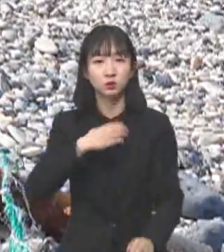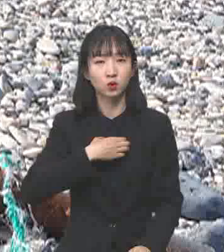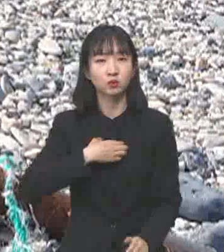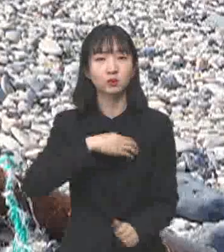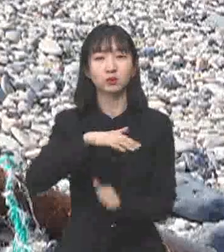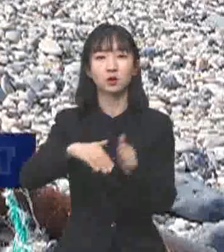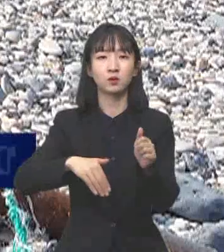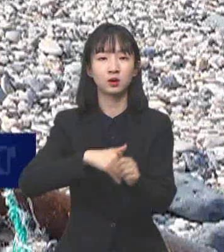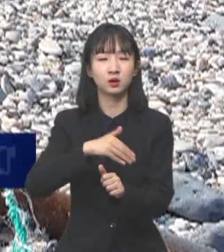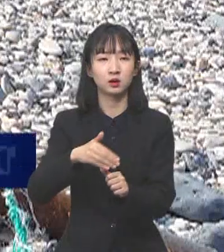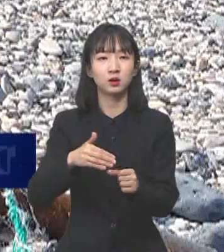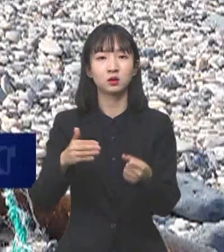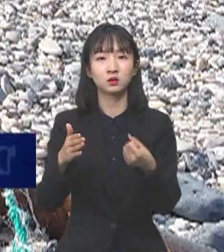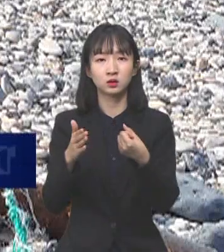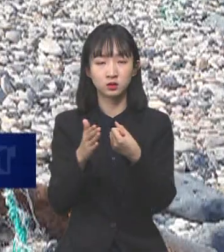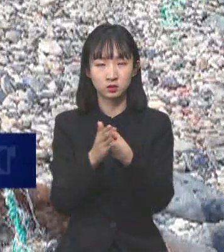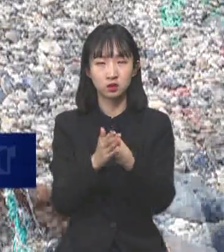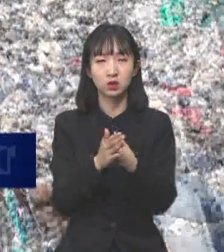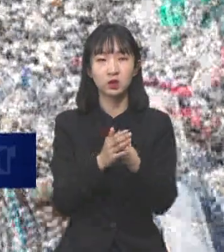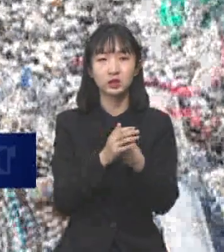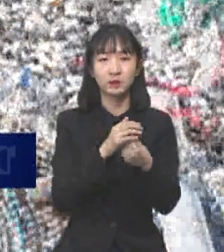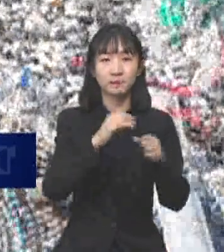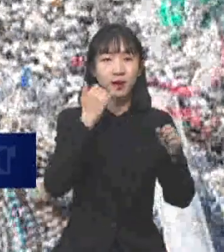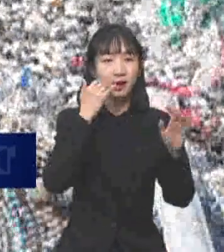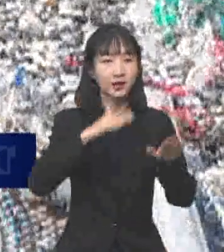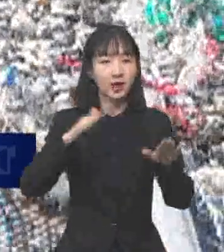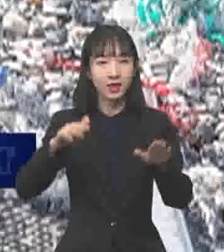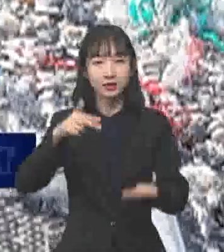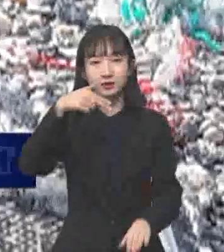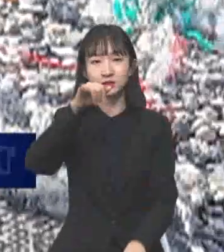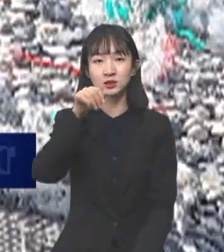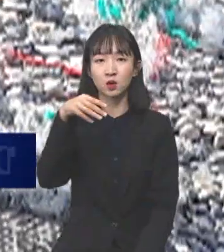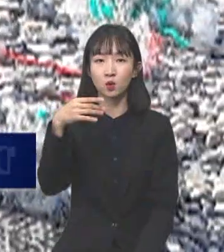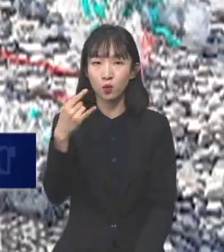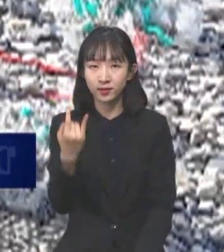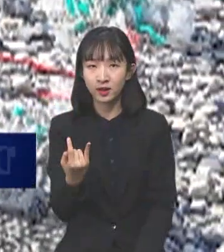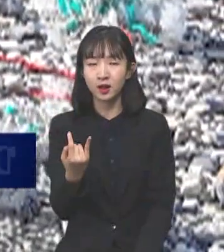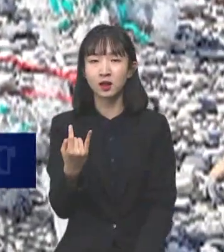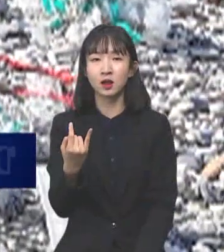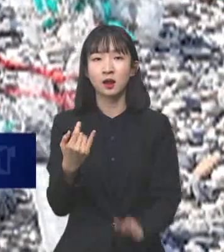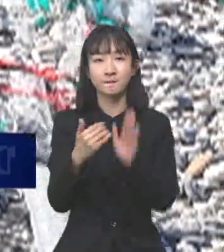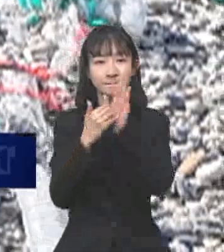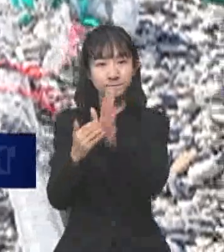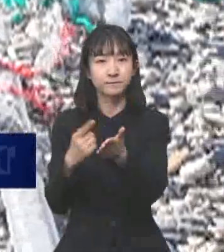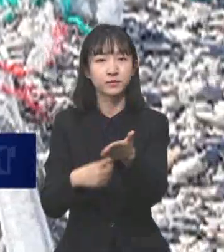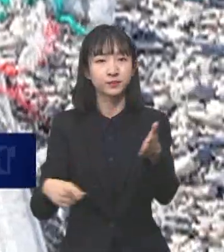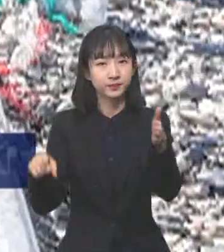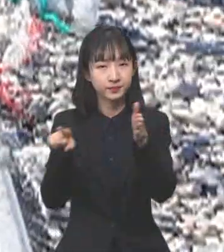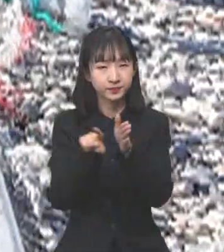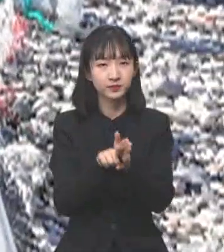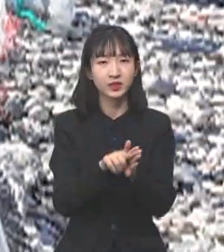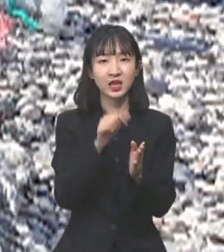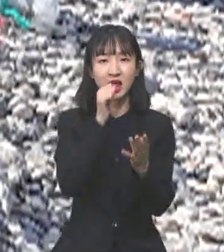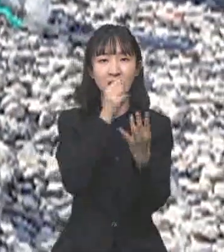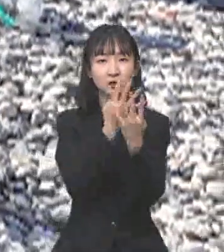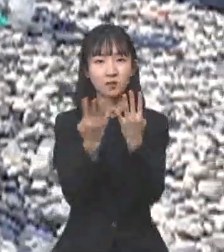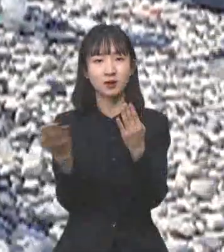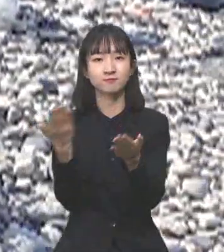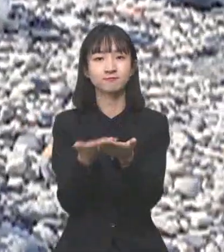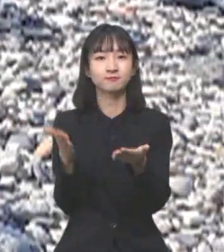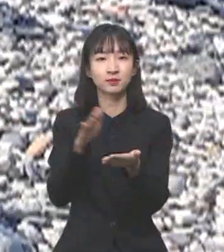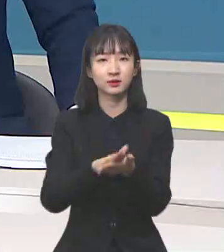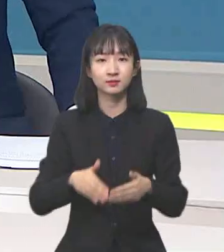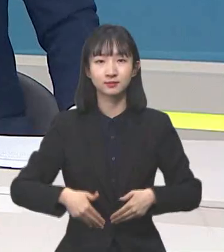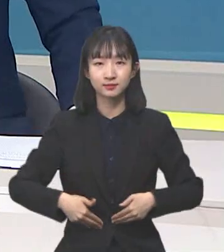지적했습니다 그러면 서해안 지뢰와 철조망 제거 또는 차 주만 보강 등 즉각적인 조치가 필요하다 고 강조했습니다